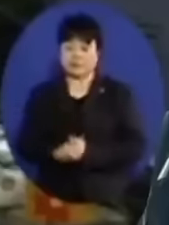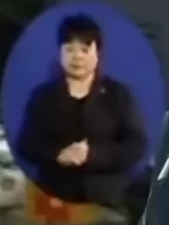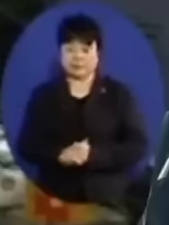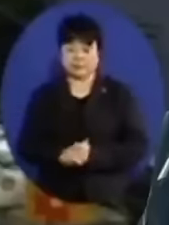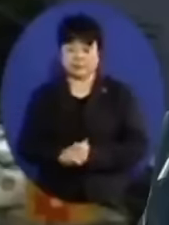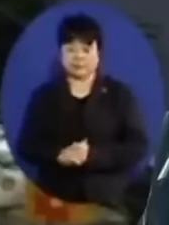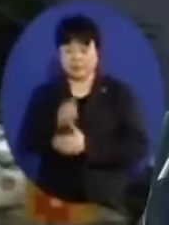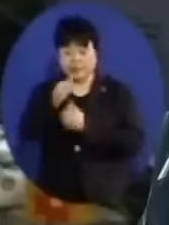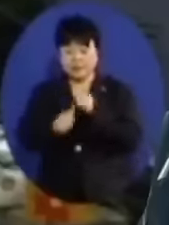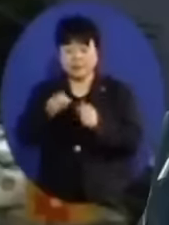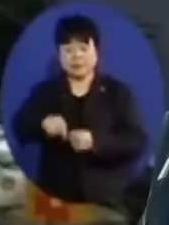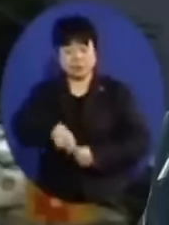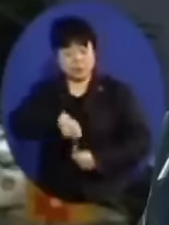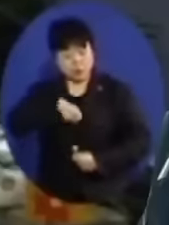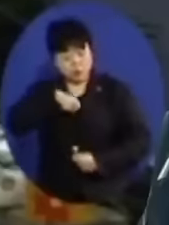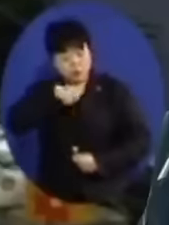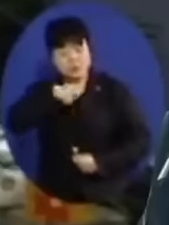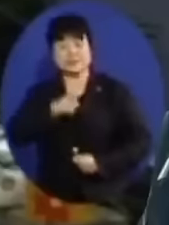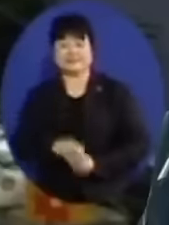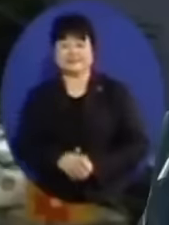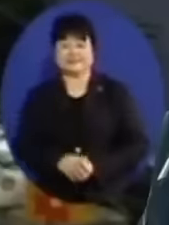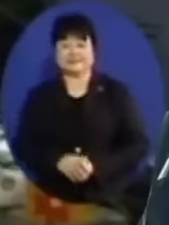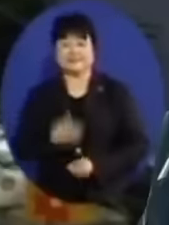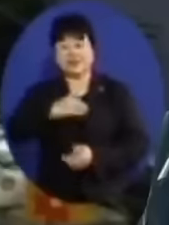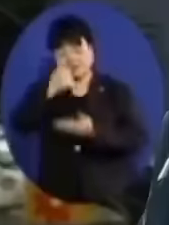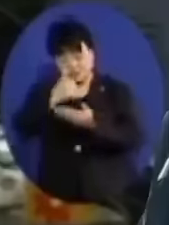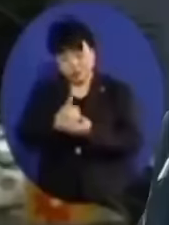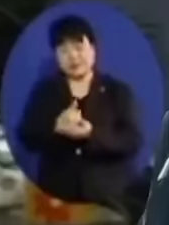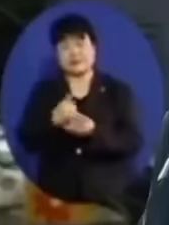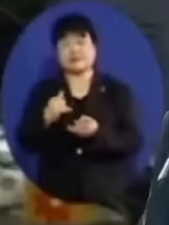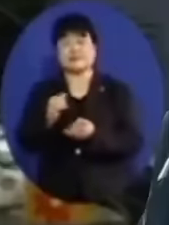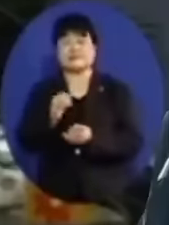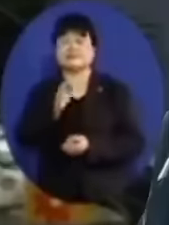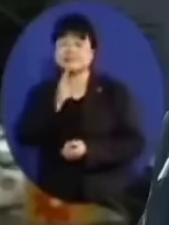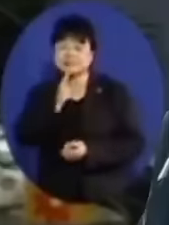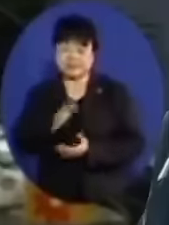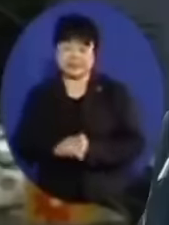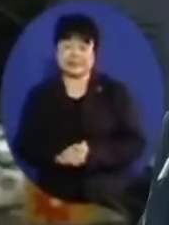하나님 앞에 솔직히 난 죄인입니다.